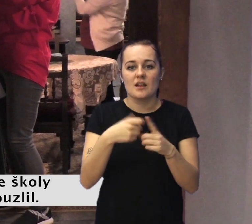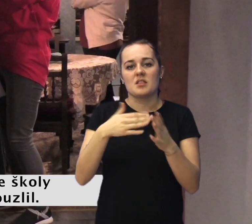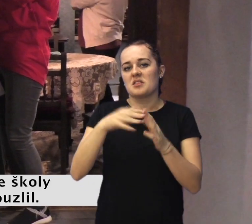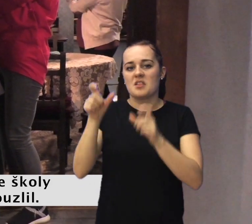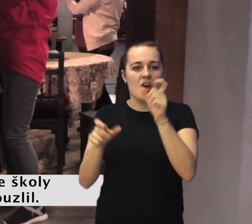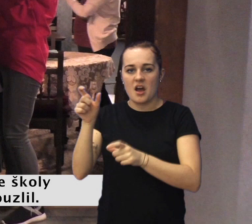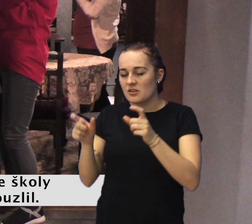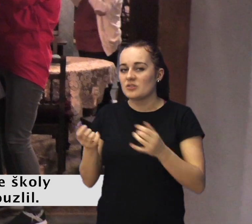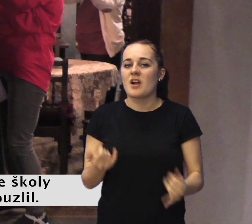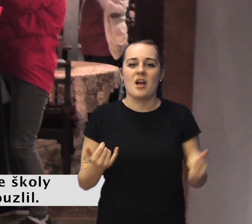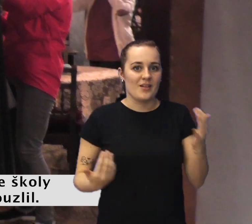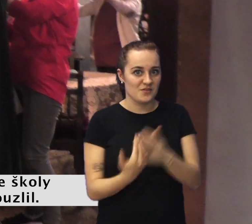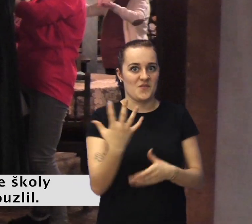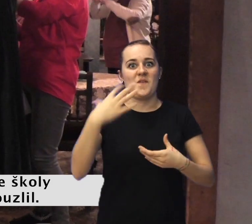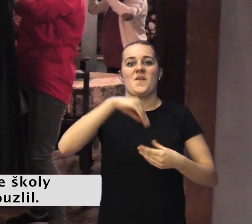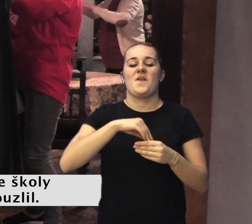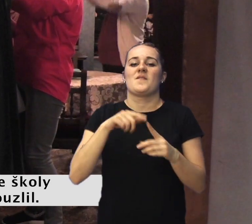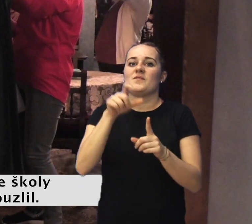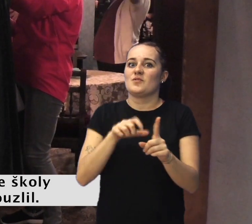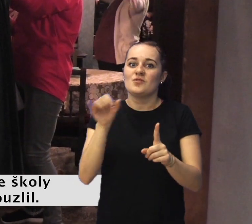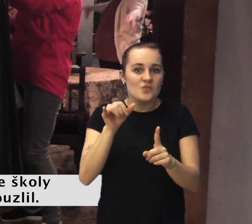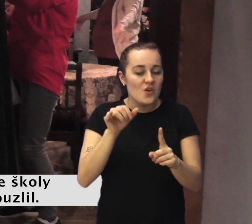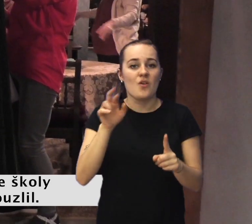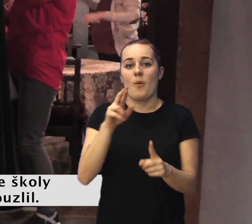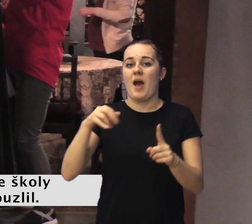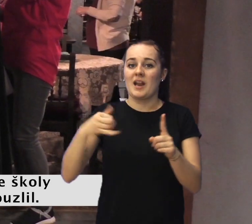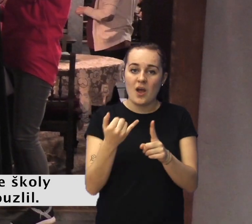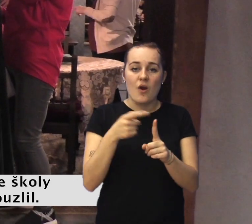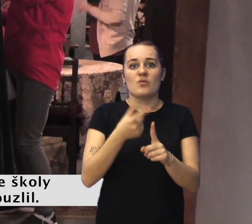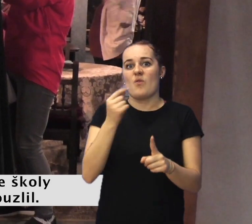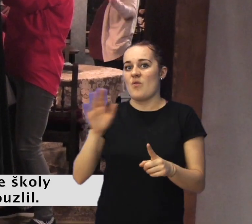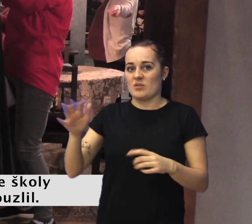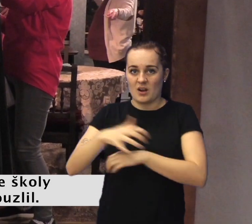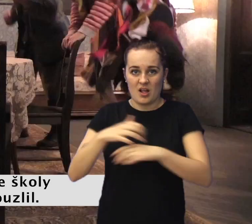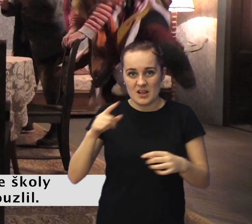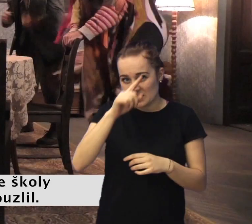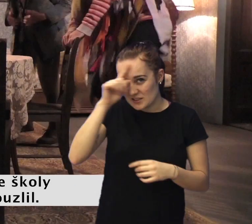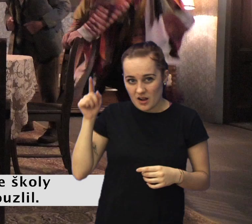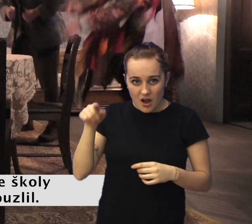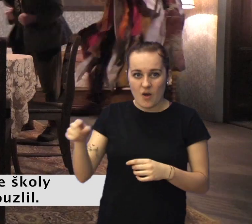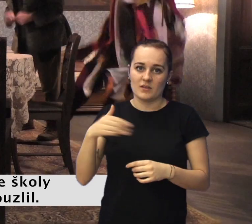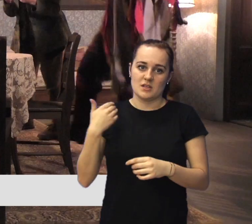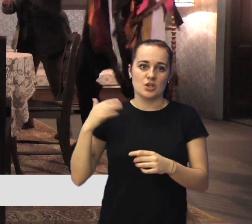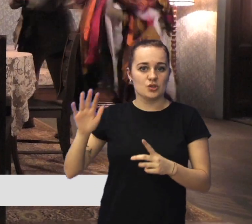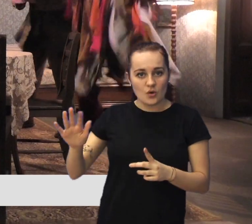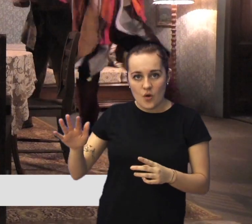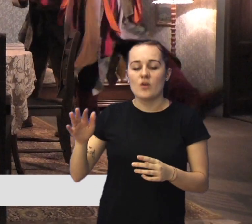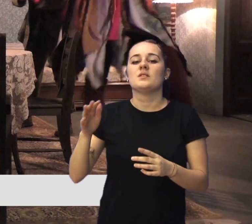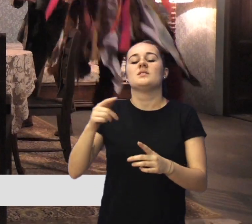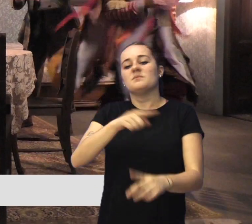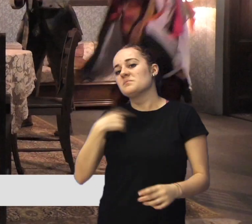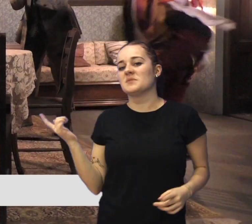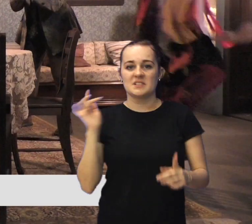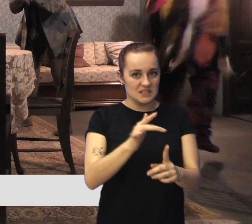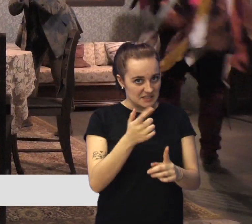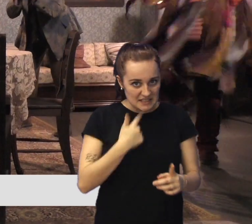přibyl ještě Roman Jirotka z Hradce Králové ze školy a ten teda nás taky moc okouzlil, roli se mu psala přímo na